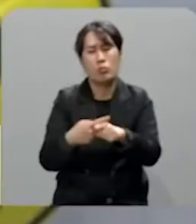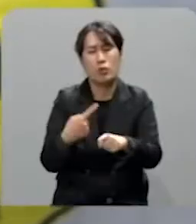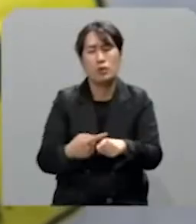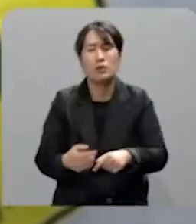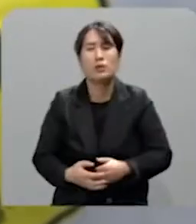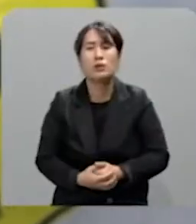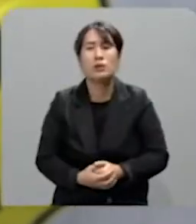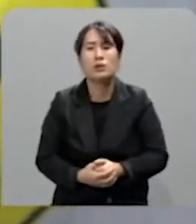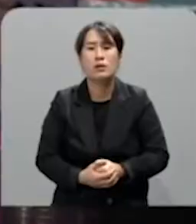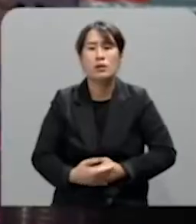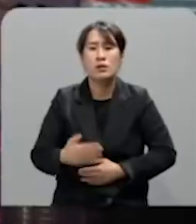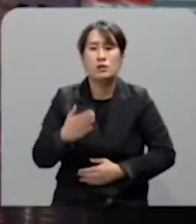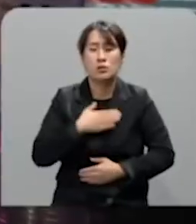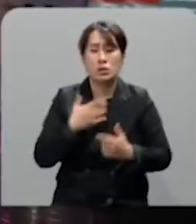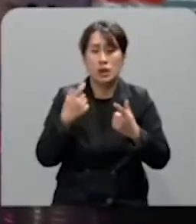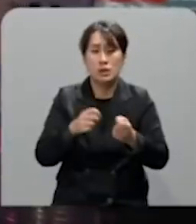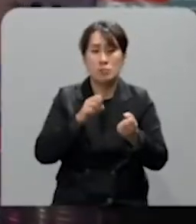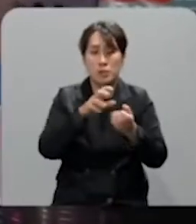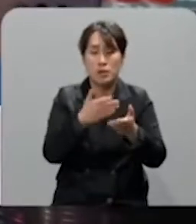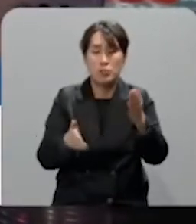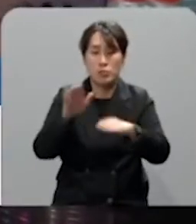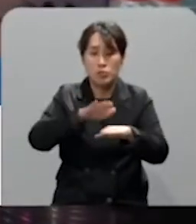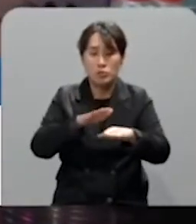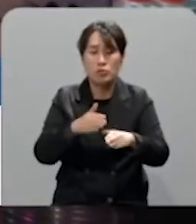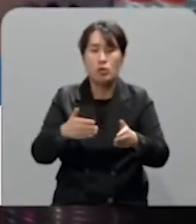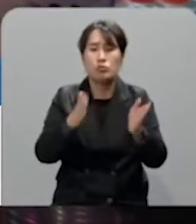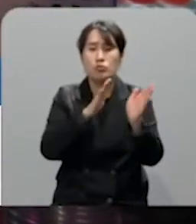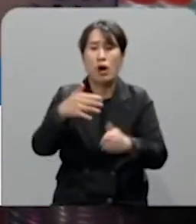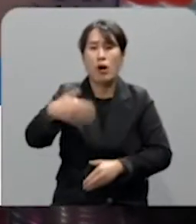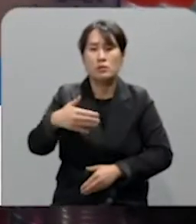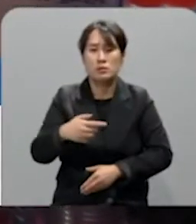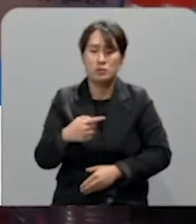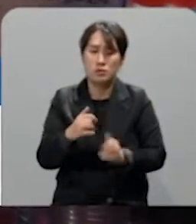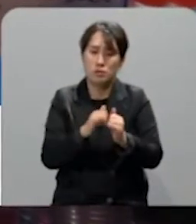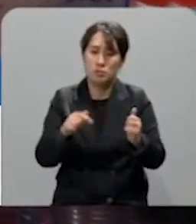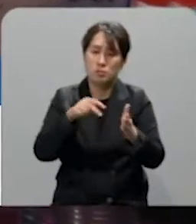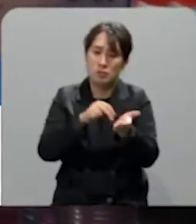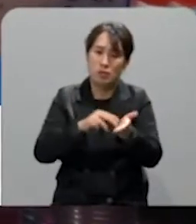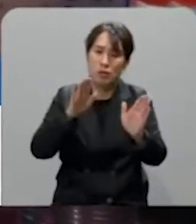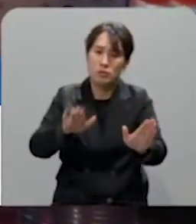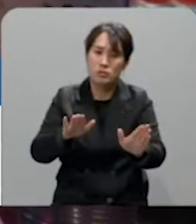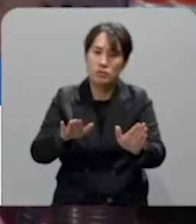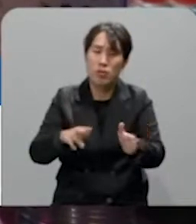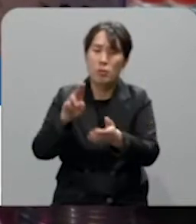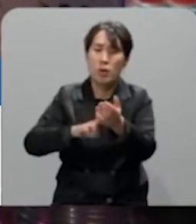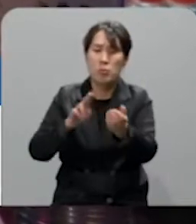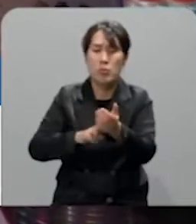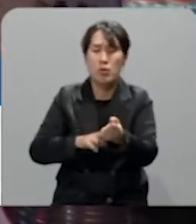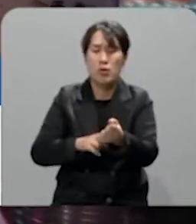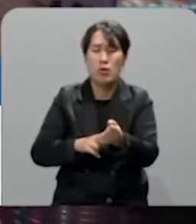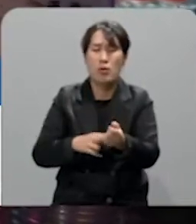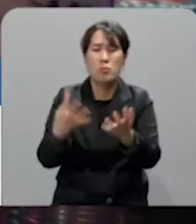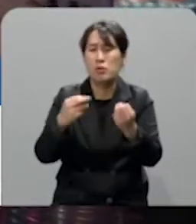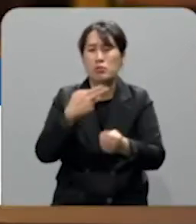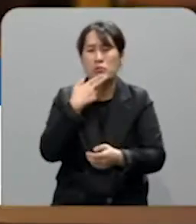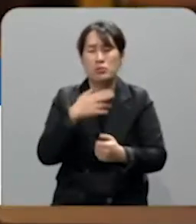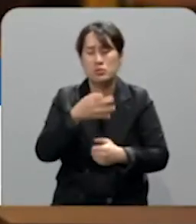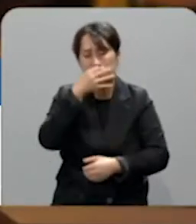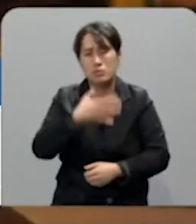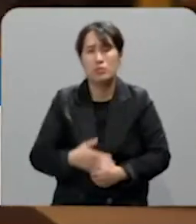마찬가지입니다. 저희같이 이제 배달이나 포장을 준비 안 했던 데들은 좀 올라가는 속도가 더디다 보니까 매출에 많이 힘듦이